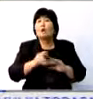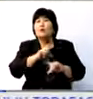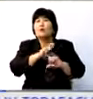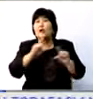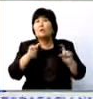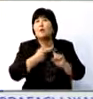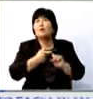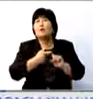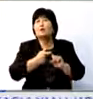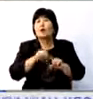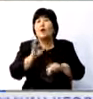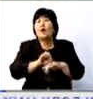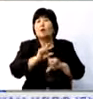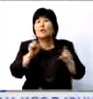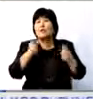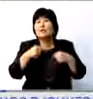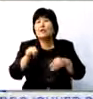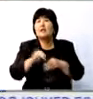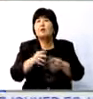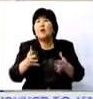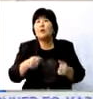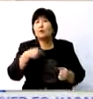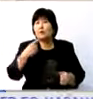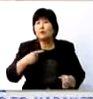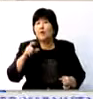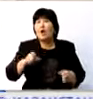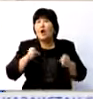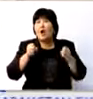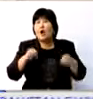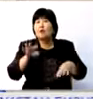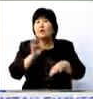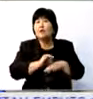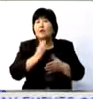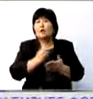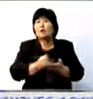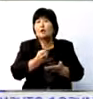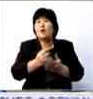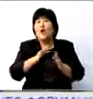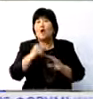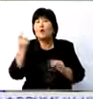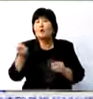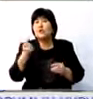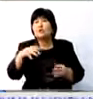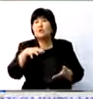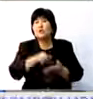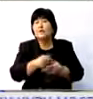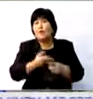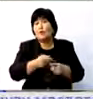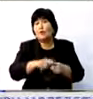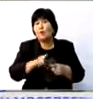ауруханасының жұқпалы аурулар бөлімінде ем қабылдауда, дейді мамандар. Қауіпті диагнозбен түскен науқас мал шаруашылығымен айналысады. Осыған